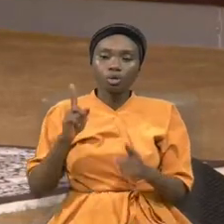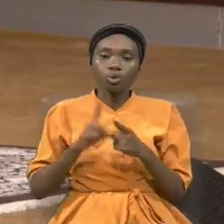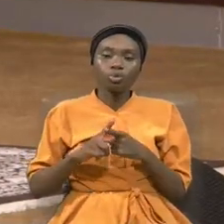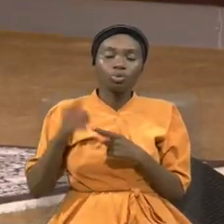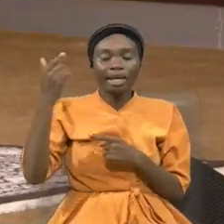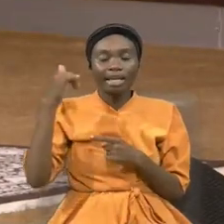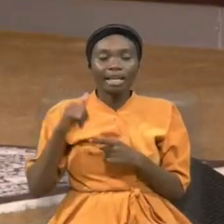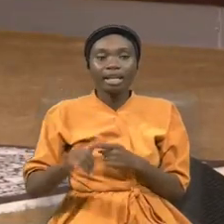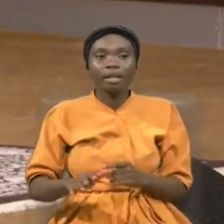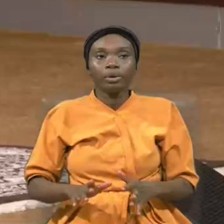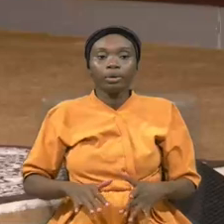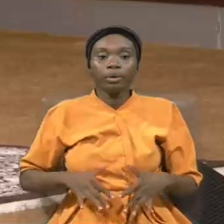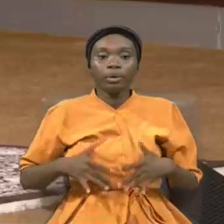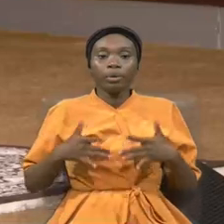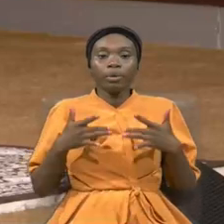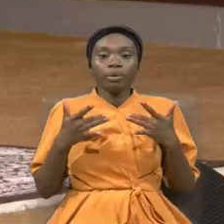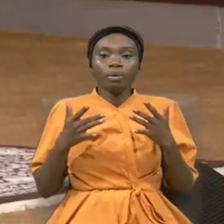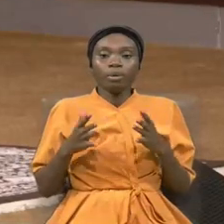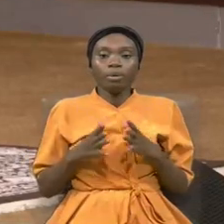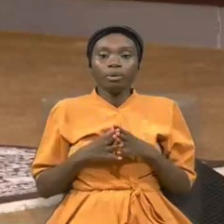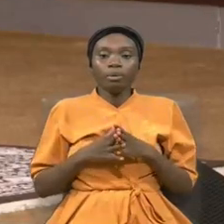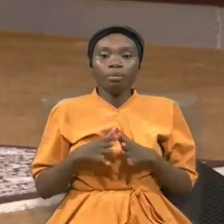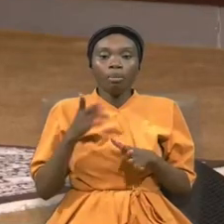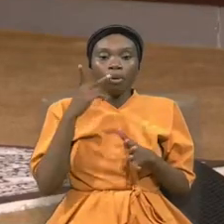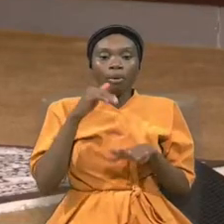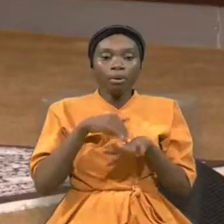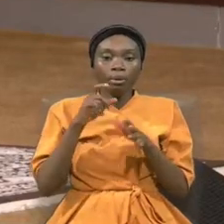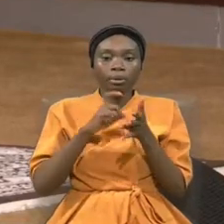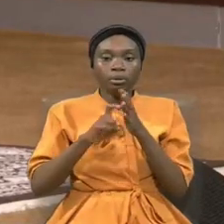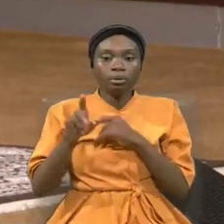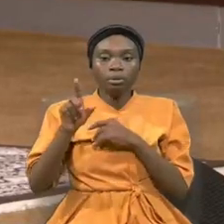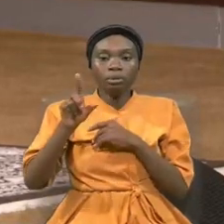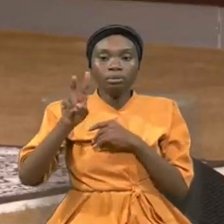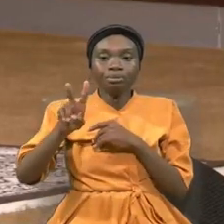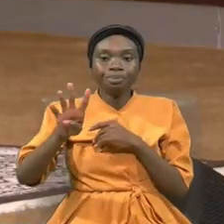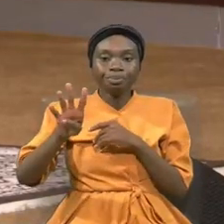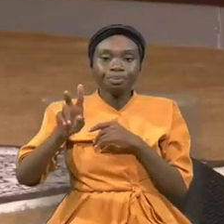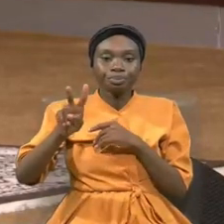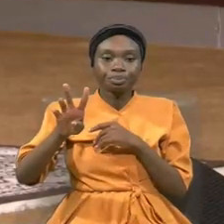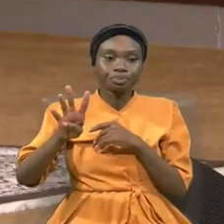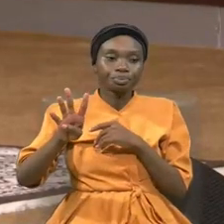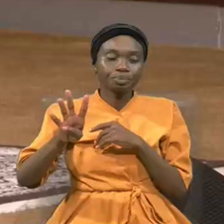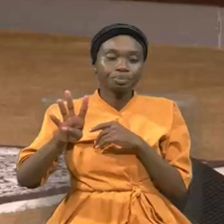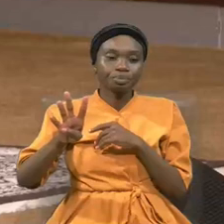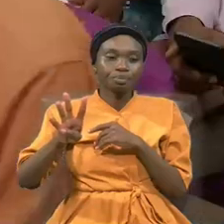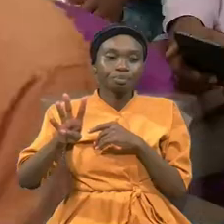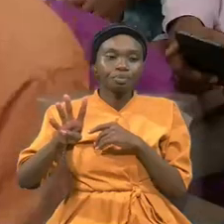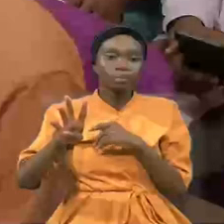pour la vie éternelle. Ouais, le verset